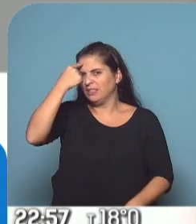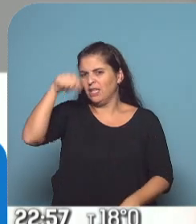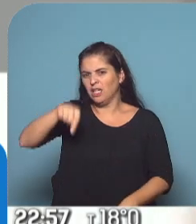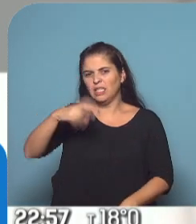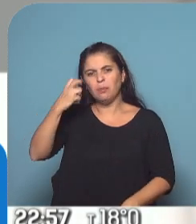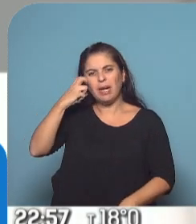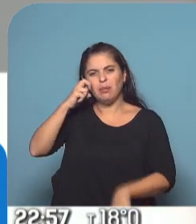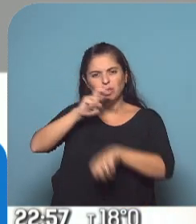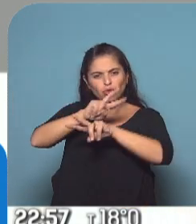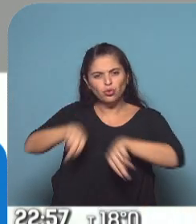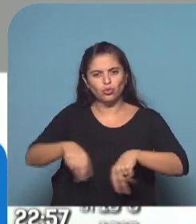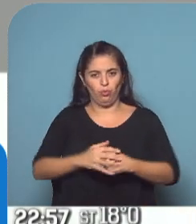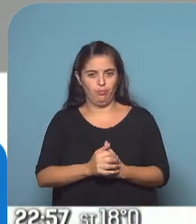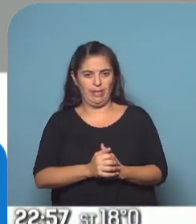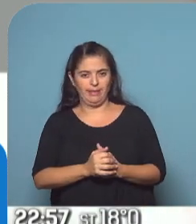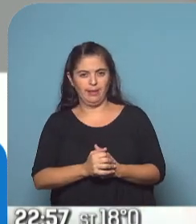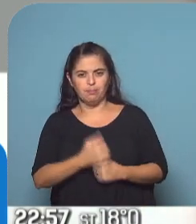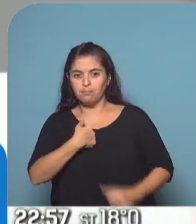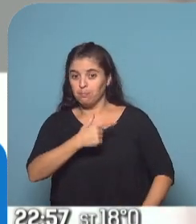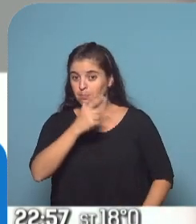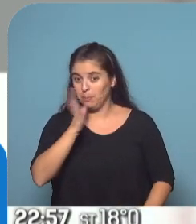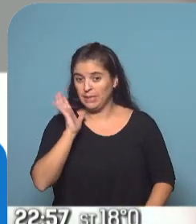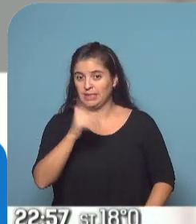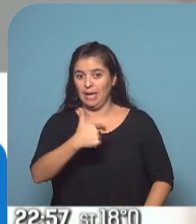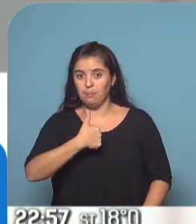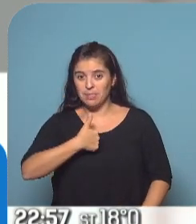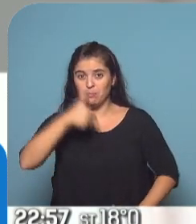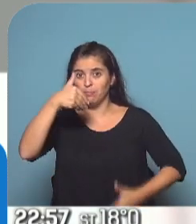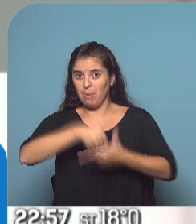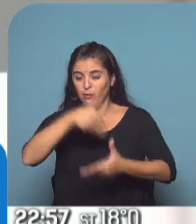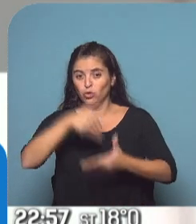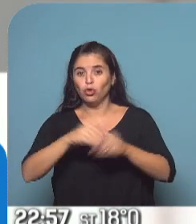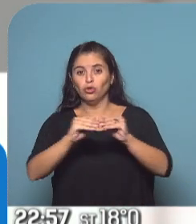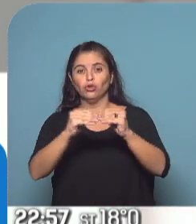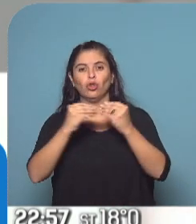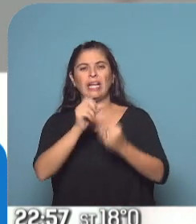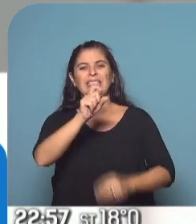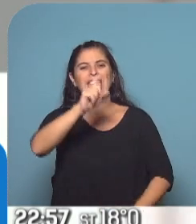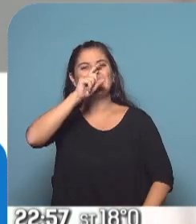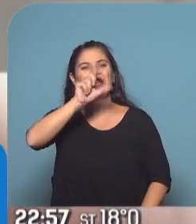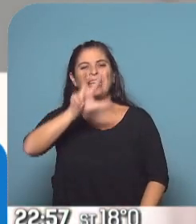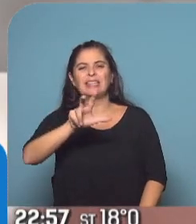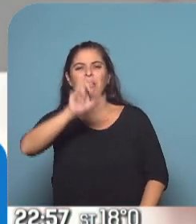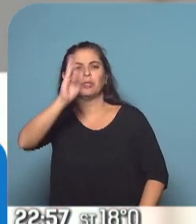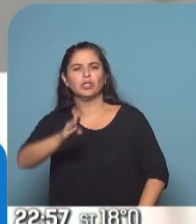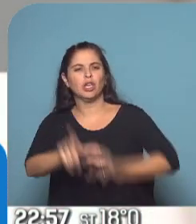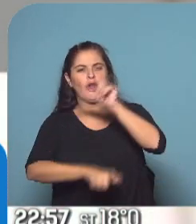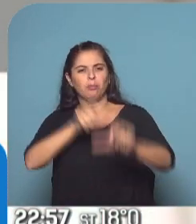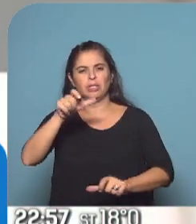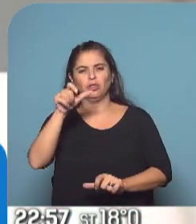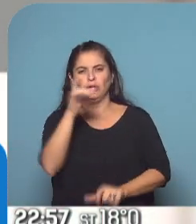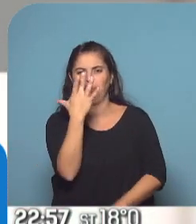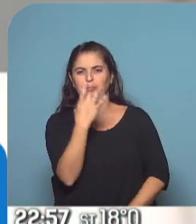що це несправедливо. Президент, у якого довіра 73%, має принаймні право думати про